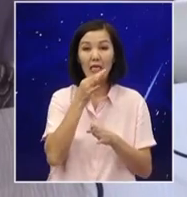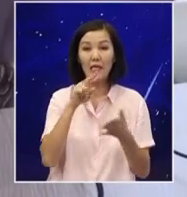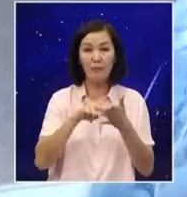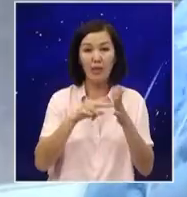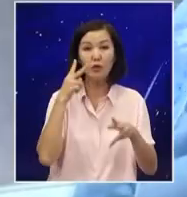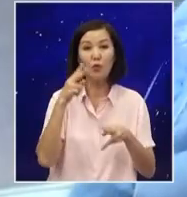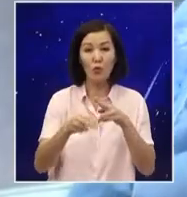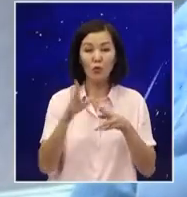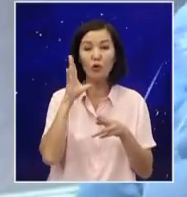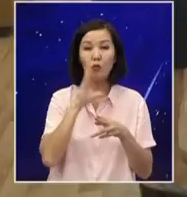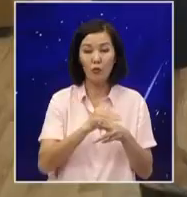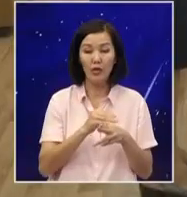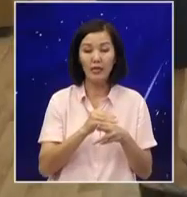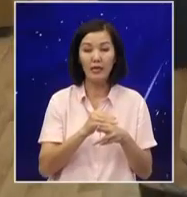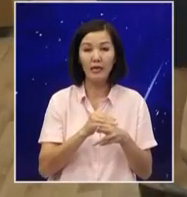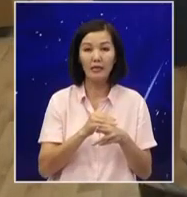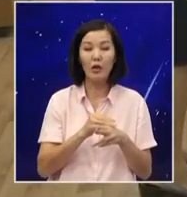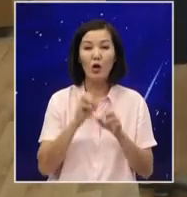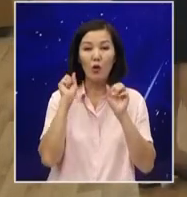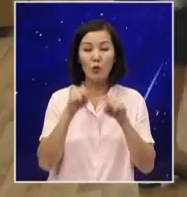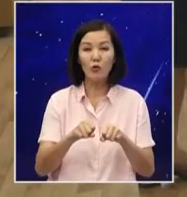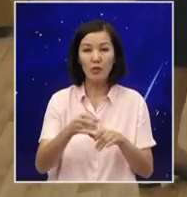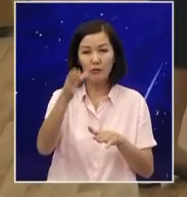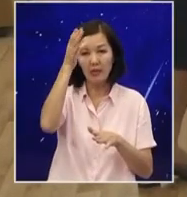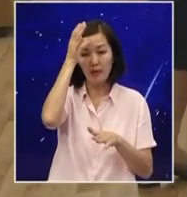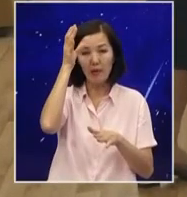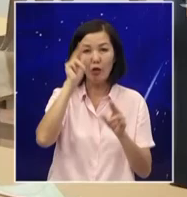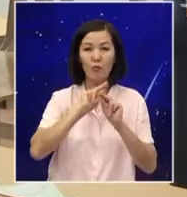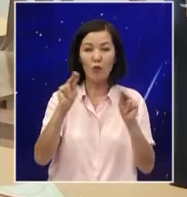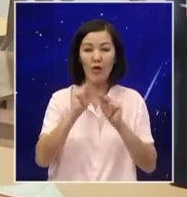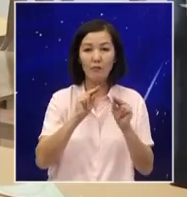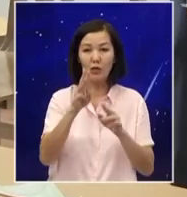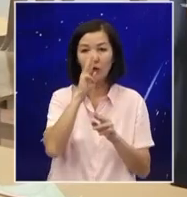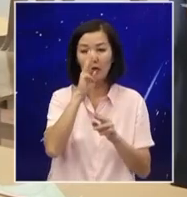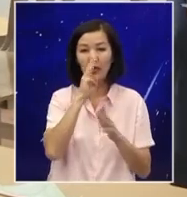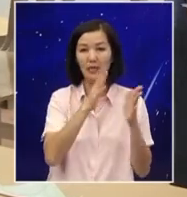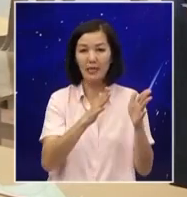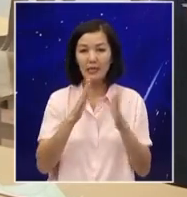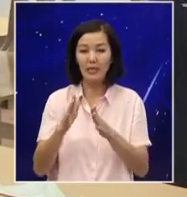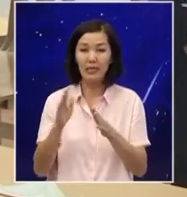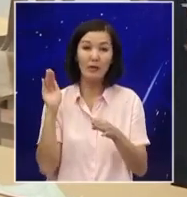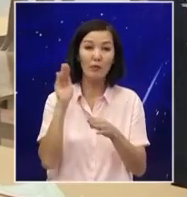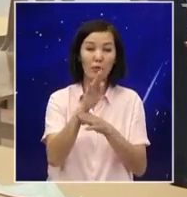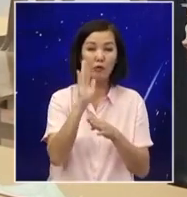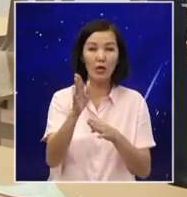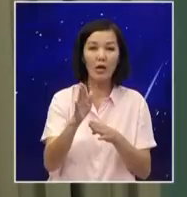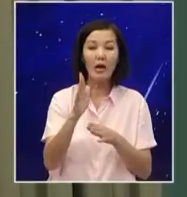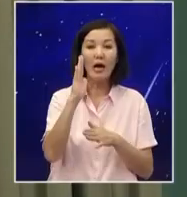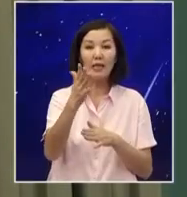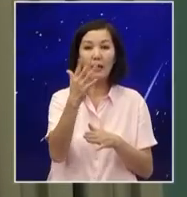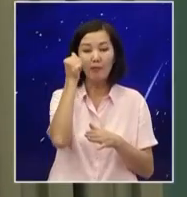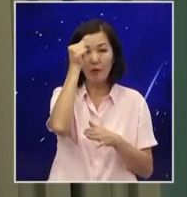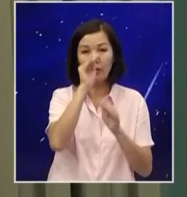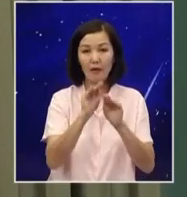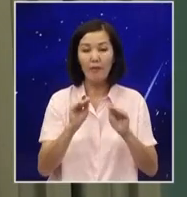Амандық Баталов. Мұнан бөлек қолжетімді әрі сапалы білім бойынша мұғалімдердің жалақысы кезең-кезеңмен қосылады. Алдағы 5 жылда